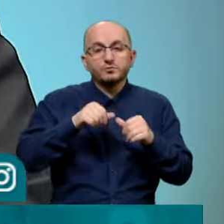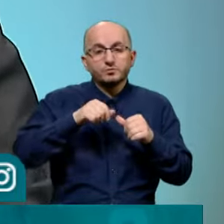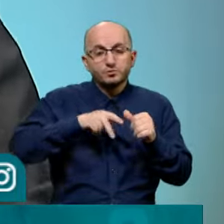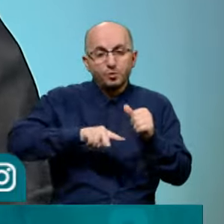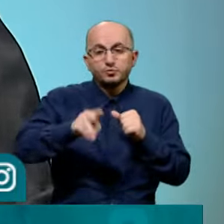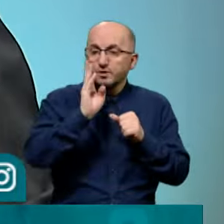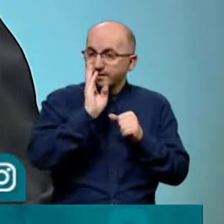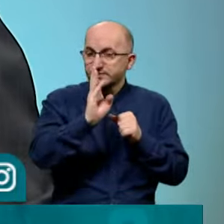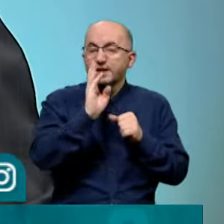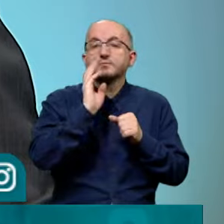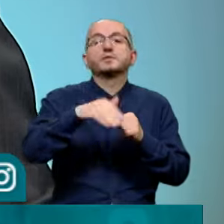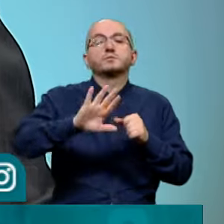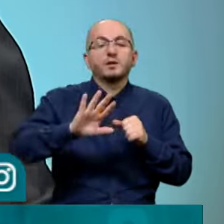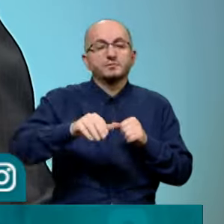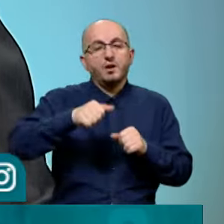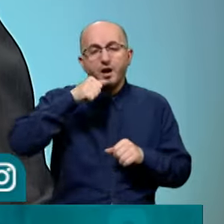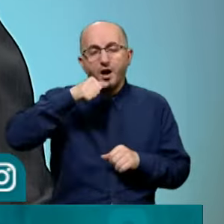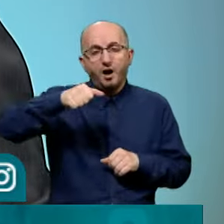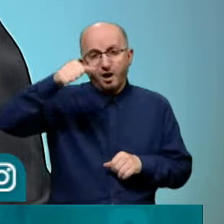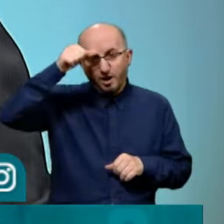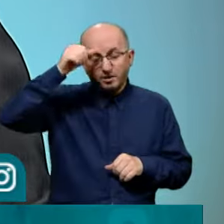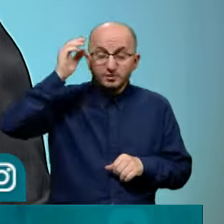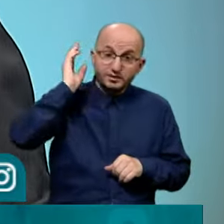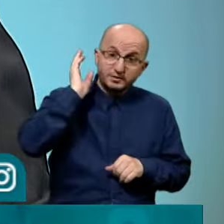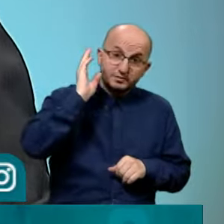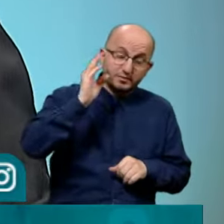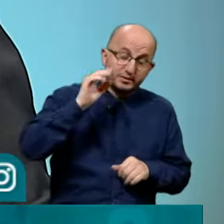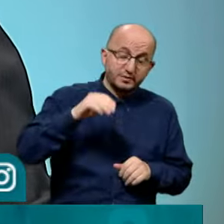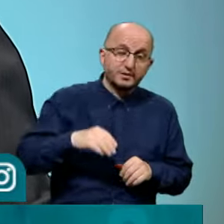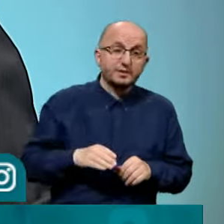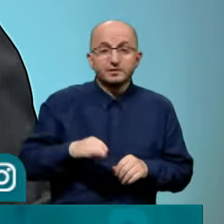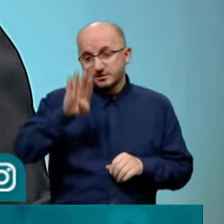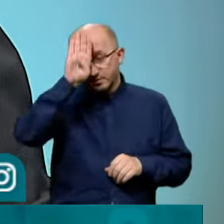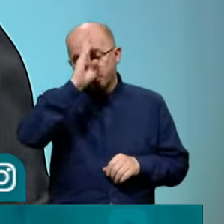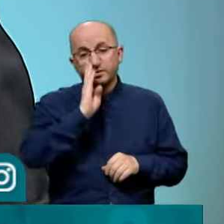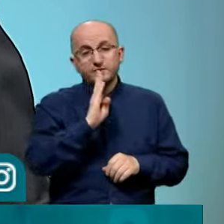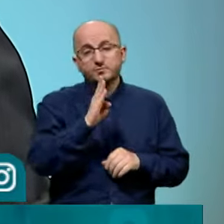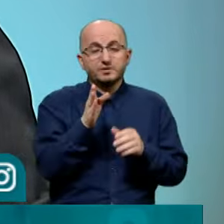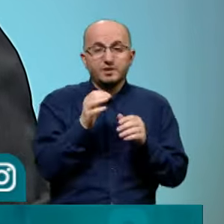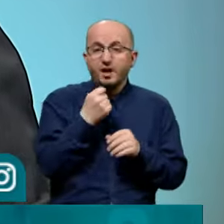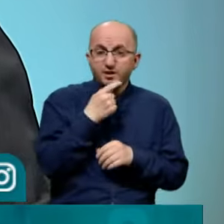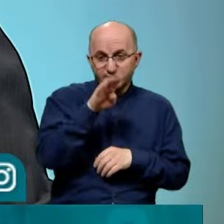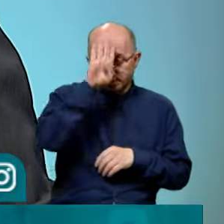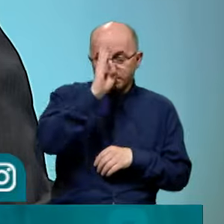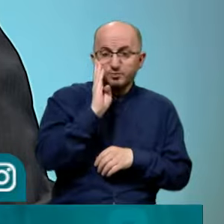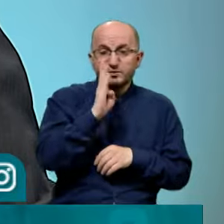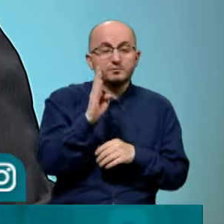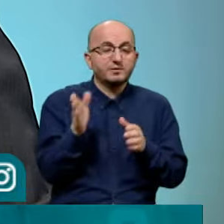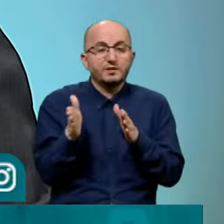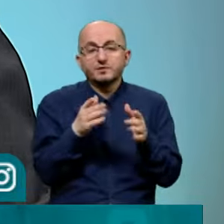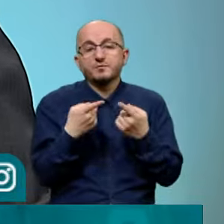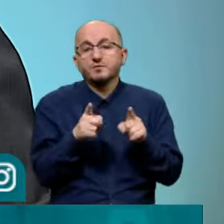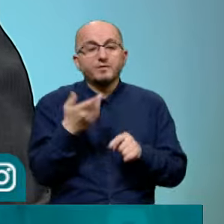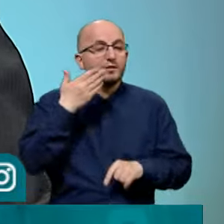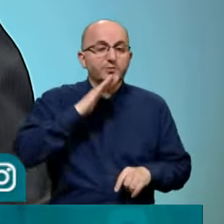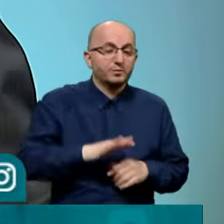bu. Hacca gitmesiyle İstanbul'a gitmesi arasında, Ankara'dan İstanbul'a gitmesi arasında bir fark